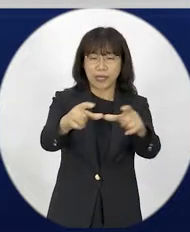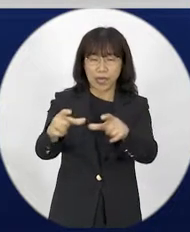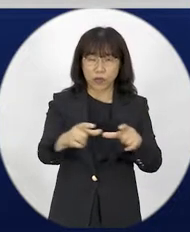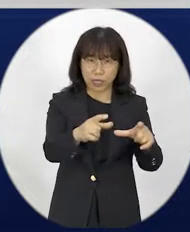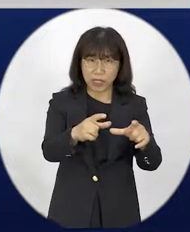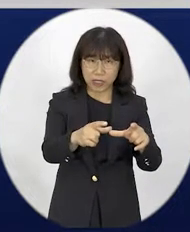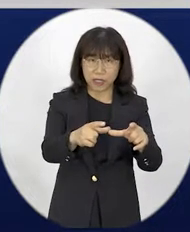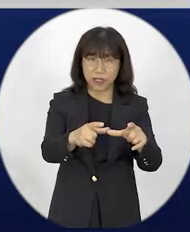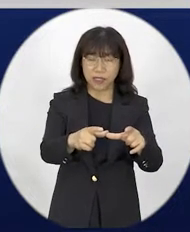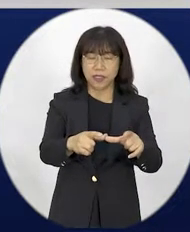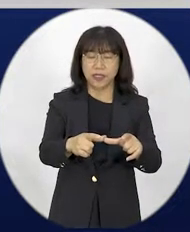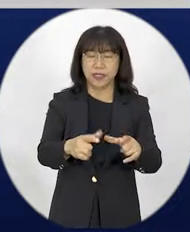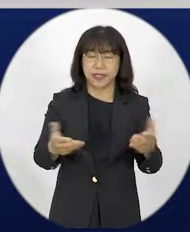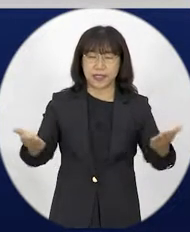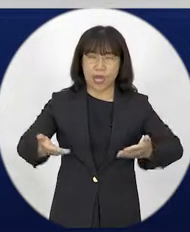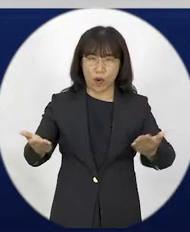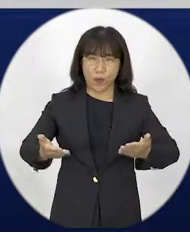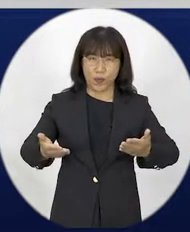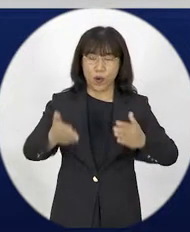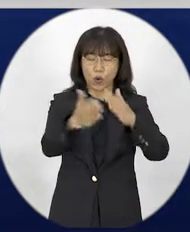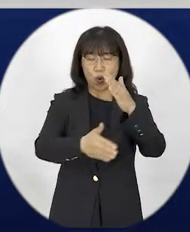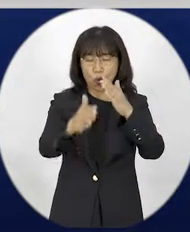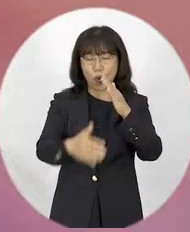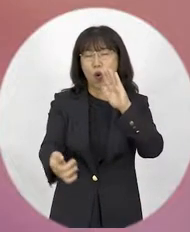형성 사업 공모를 시작합니다